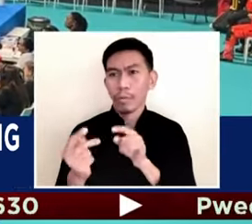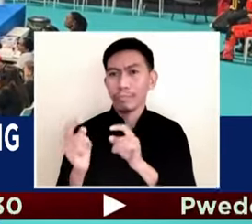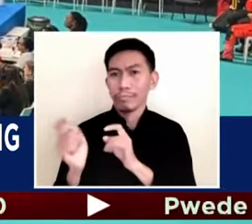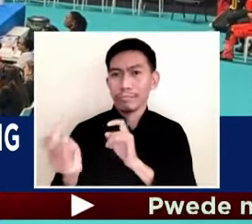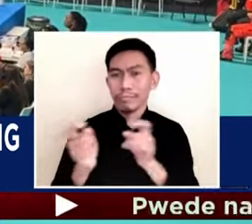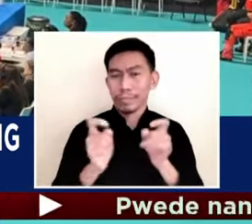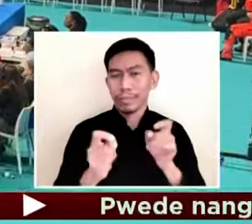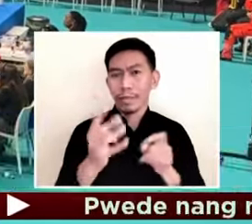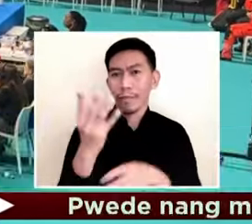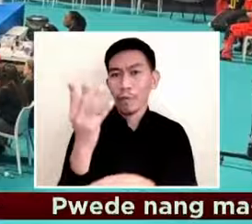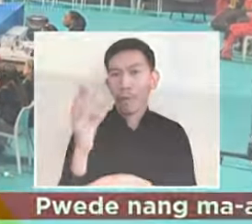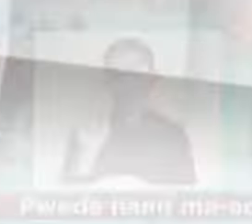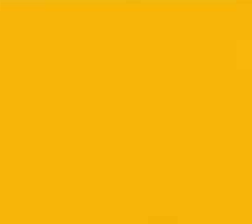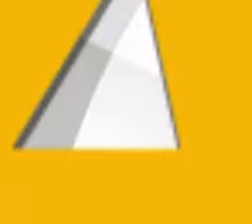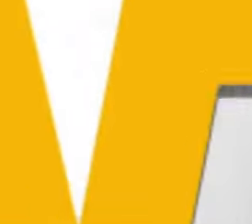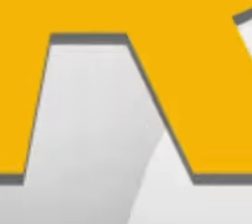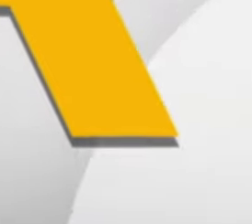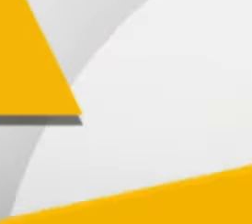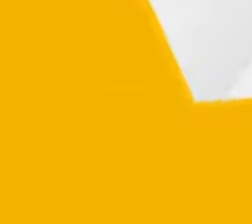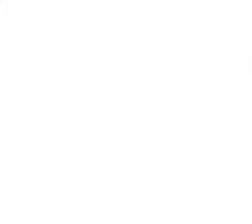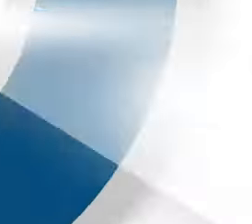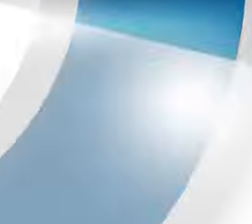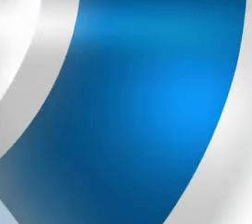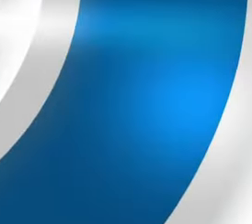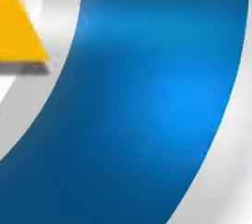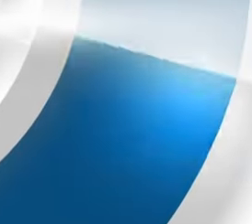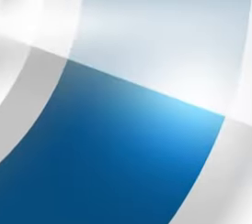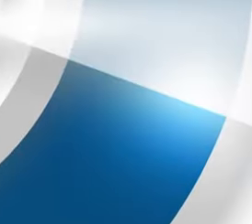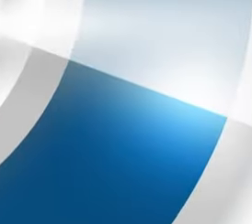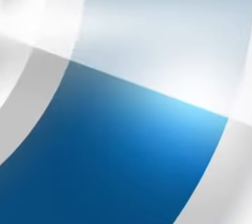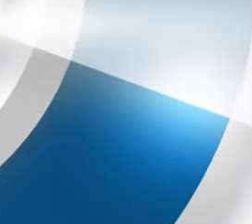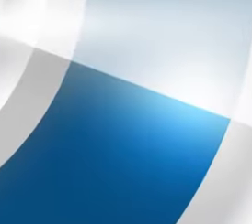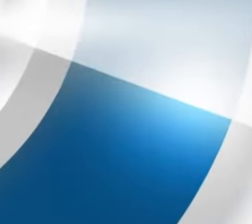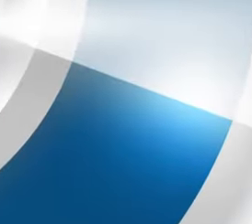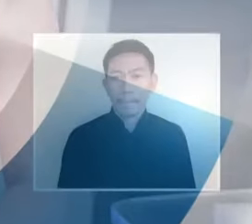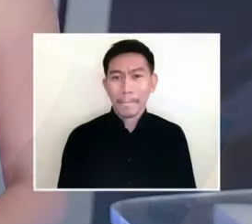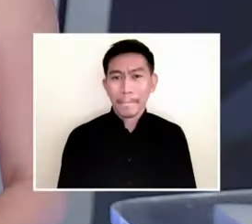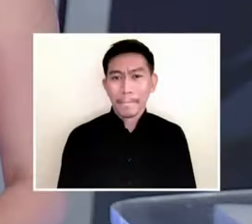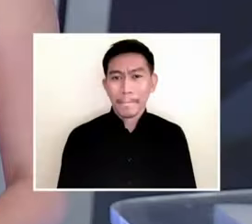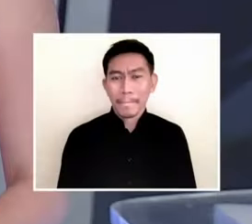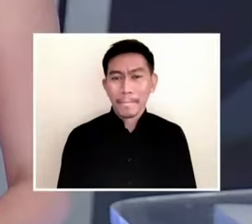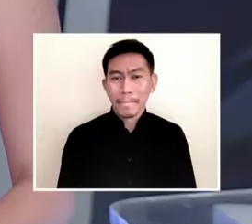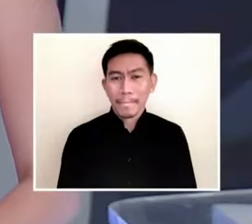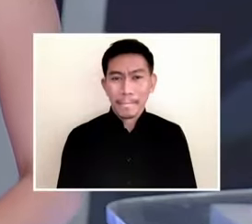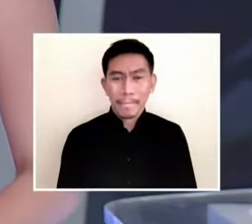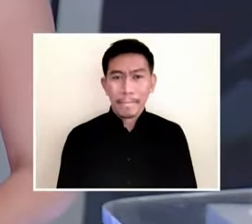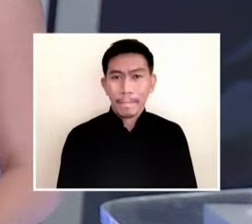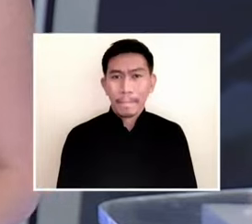semifinalist.